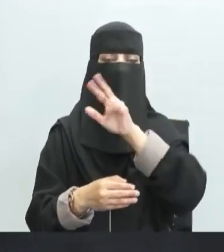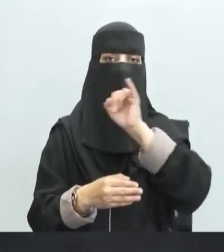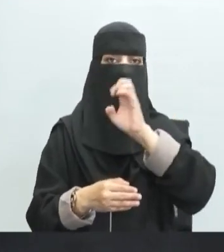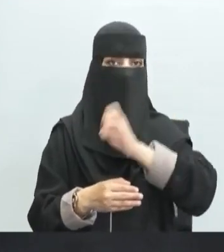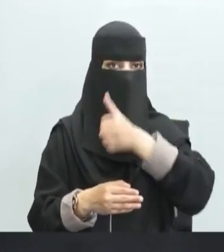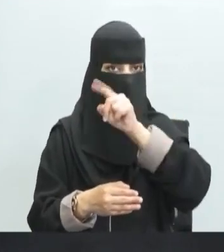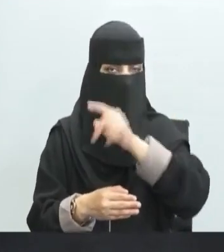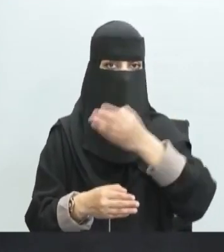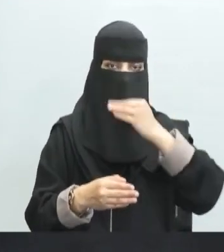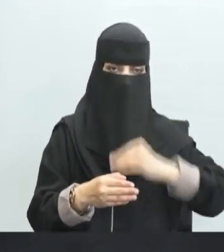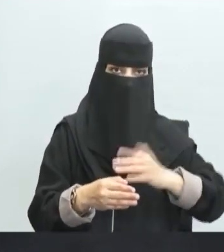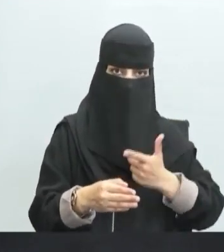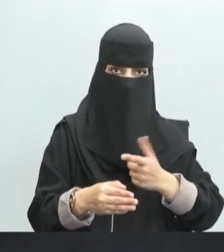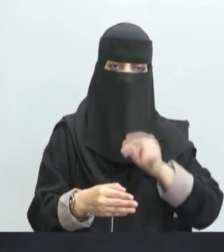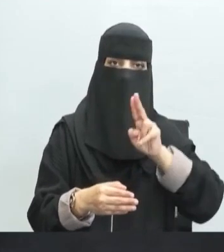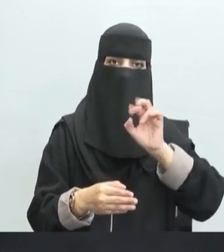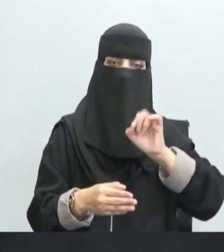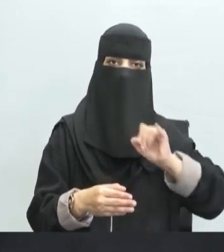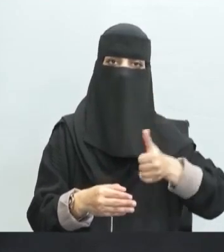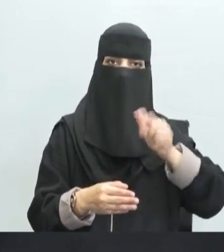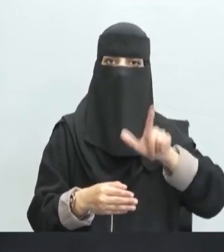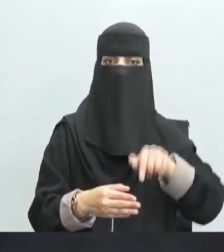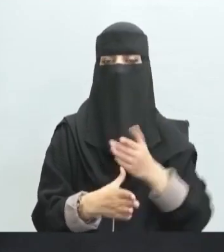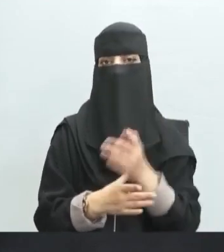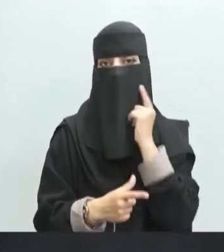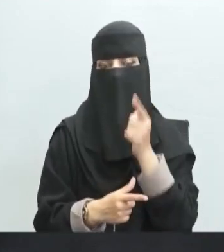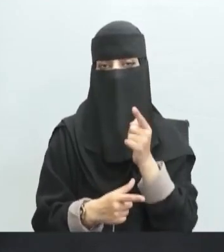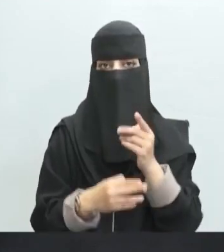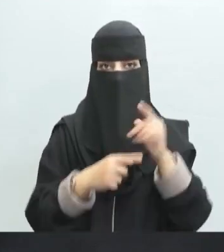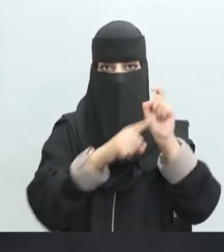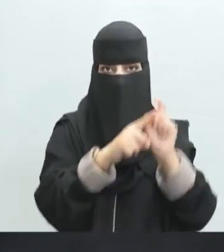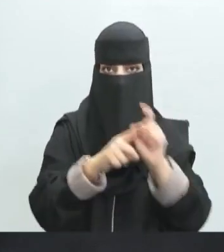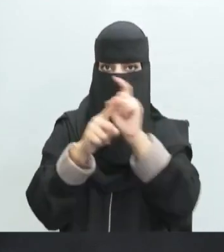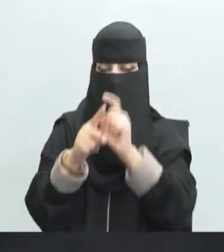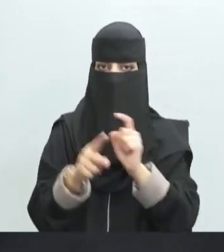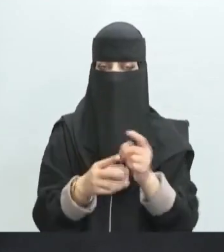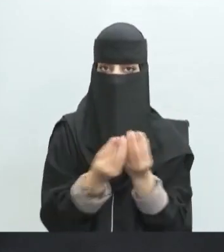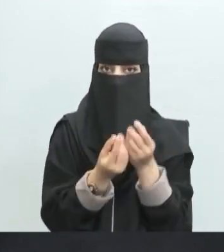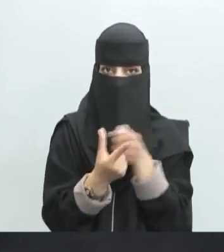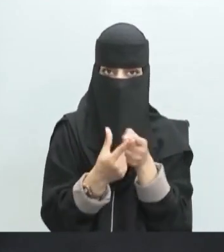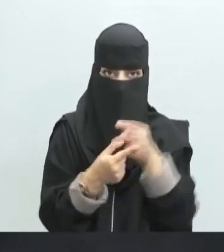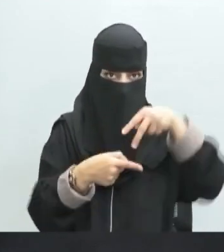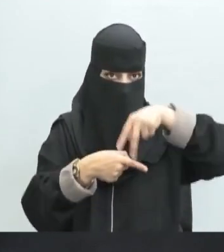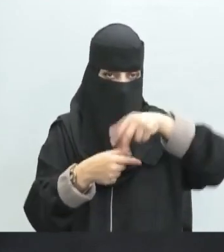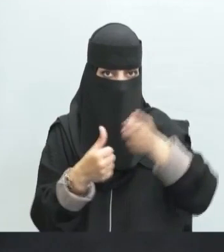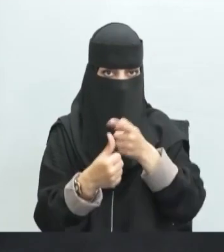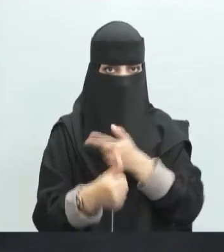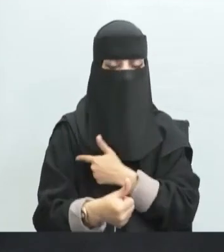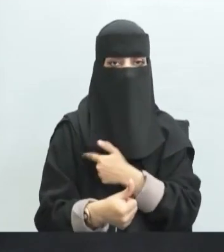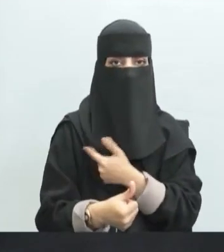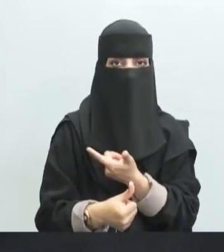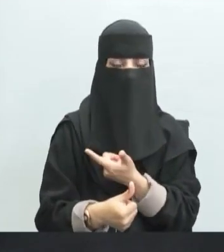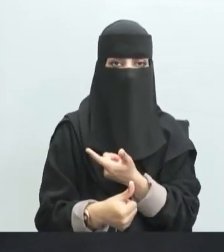داله من الدوال المثلثيه هذه تعطيني نسبه بين ضلعين فبالتالي النسبه المثلثيه الاولى تسمى